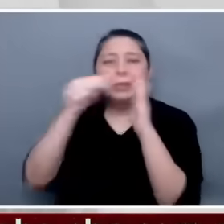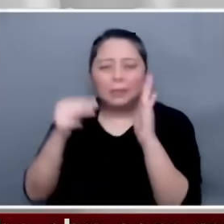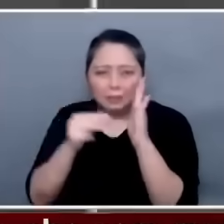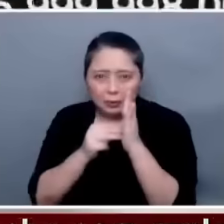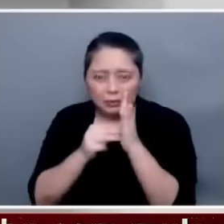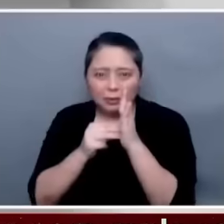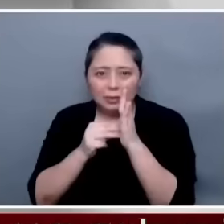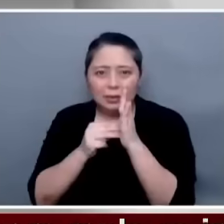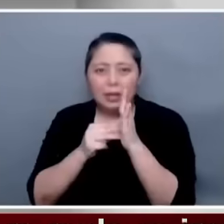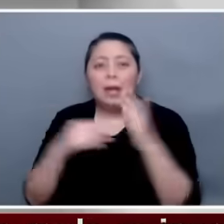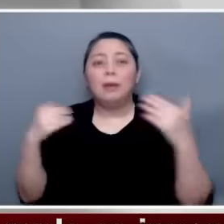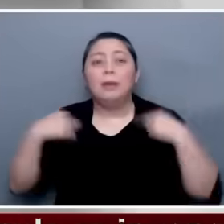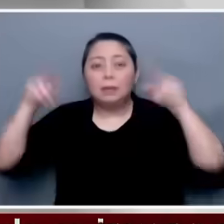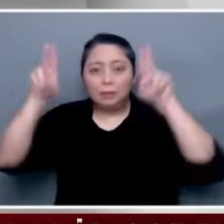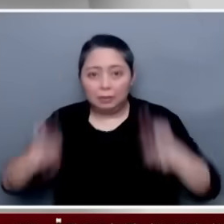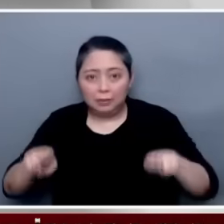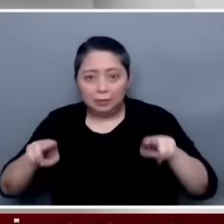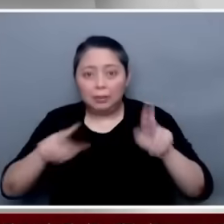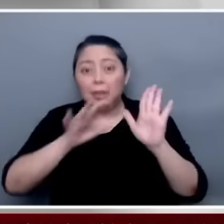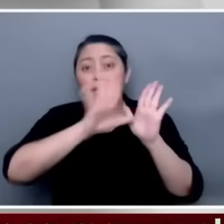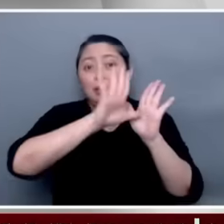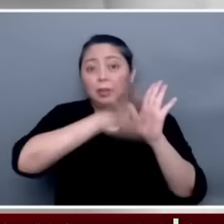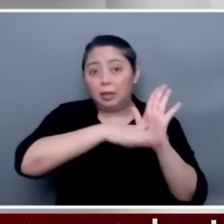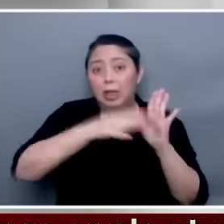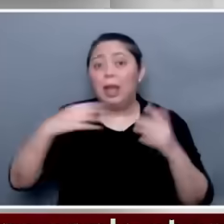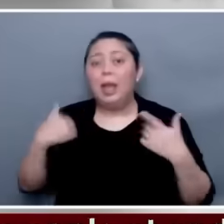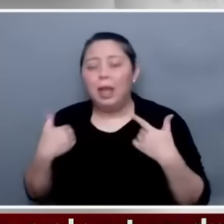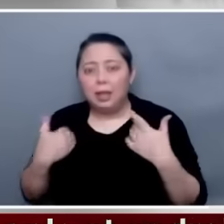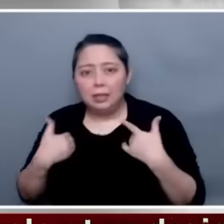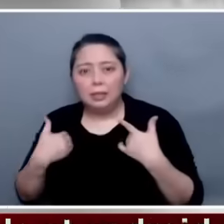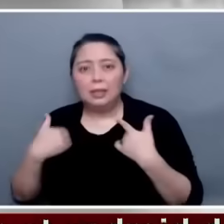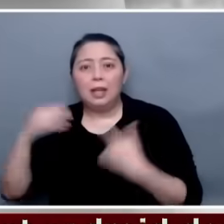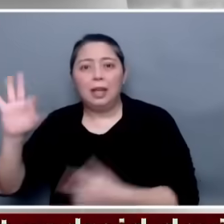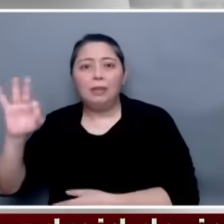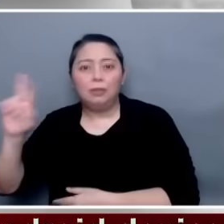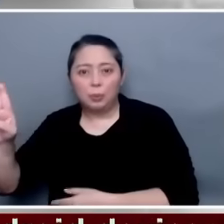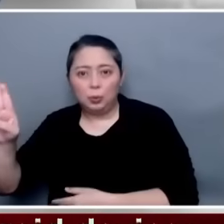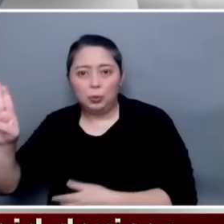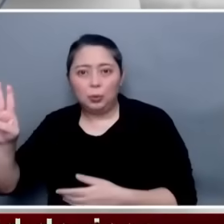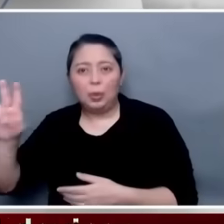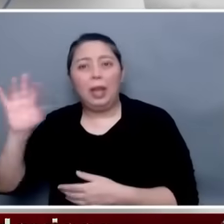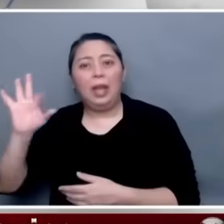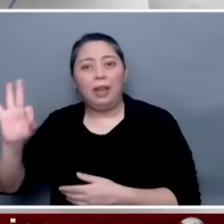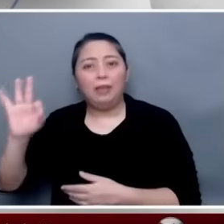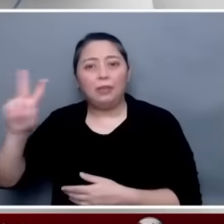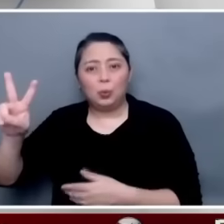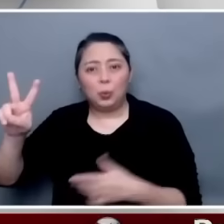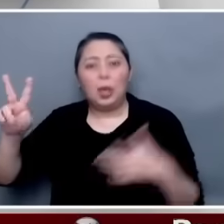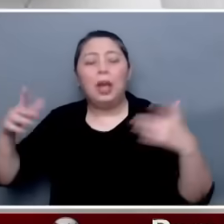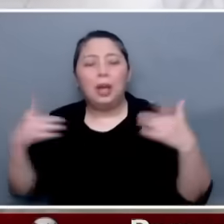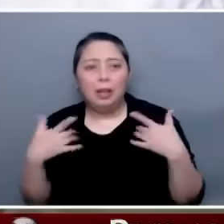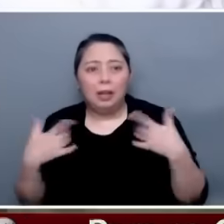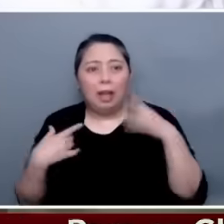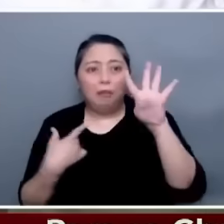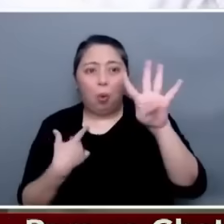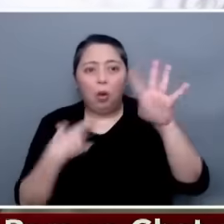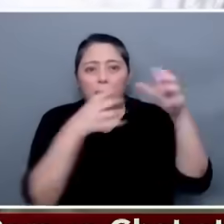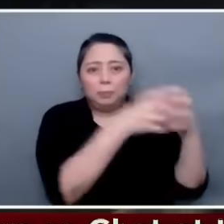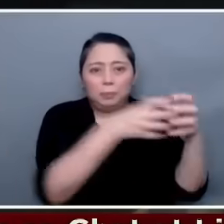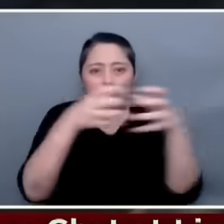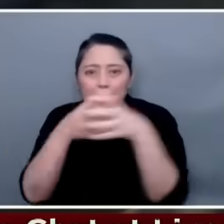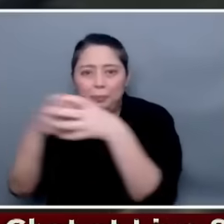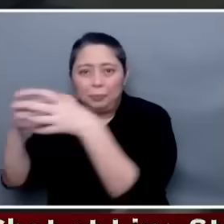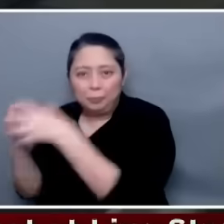Logistics. Hinati ang delivery sa apat na coverage areas batay sa clustering ng mga rehiyon. Kasama